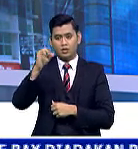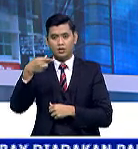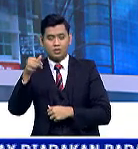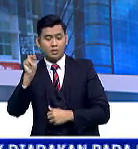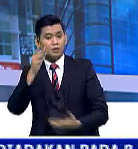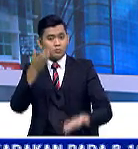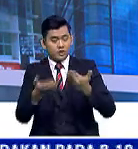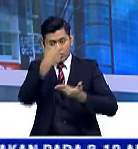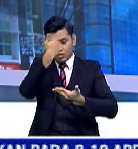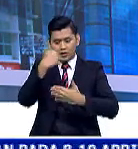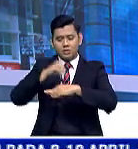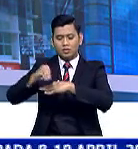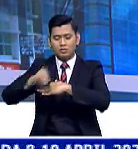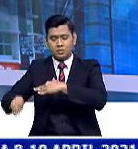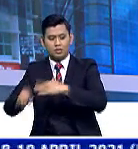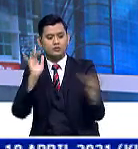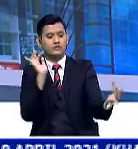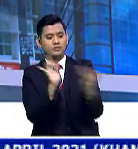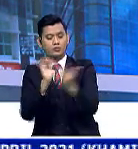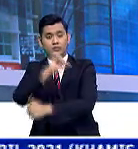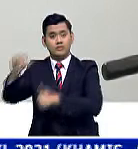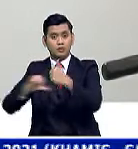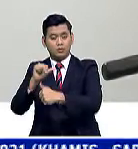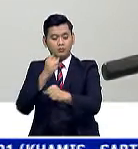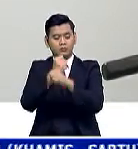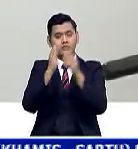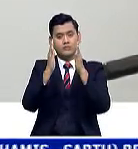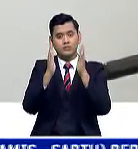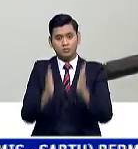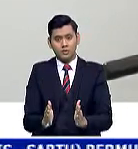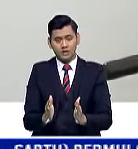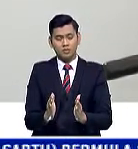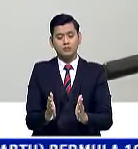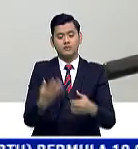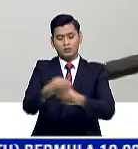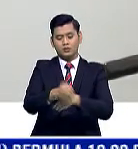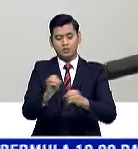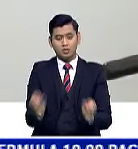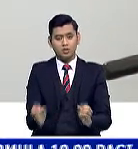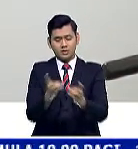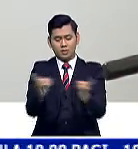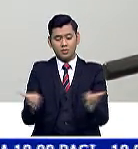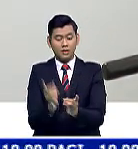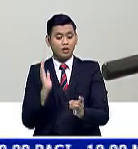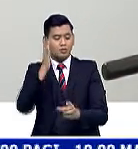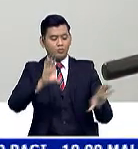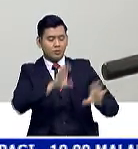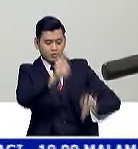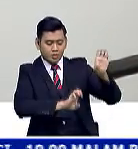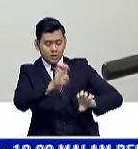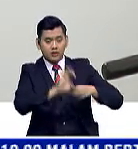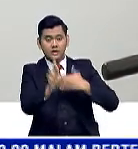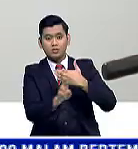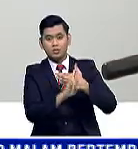rakan sekerja atau kontak sosial. Petugas Pejabat Kesihatan Daerah PKD akan membuat penilaian risiko dan